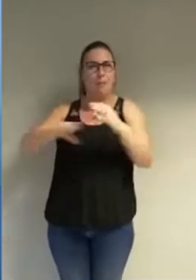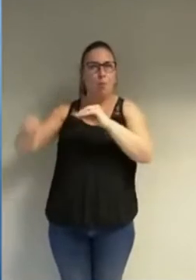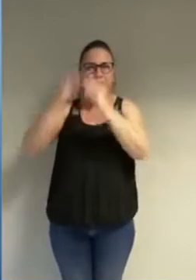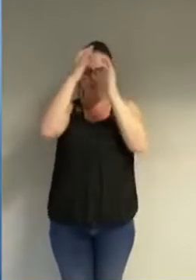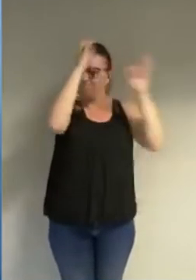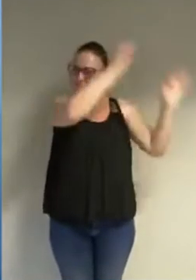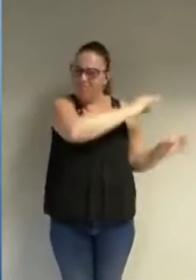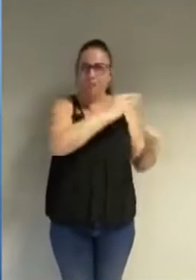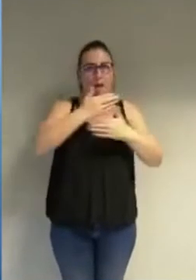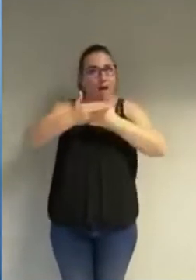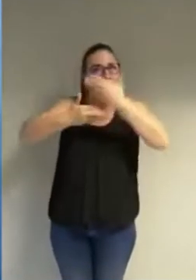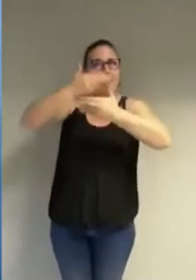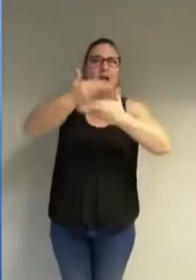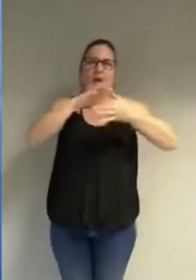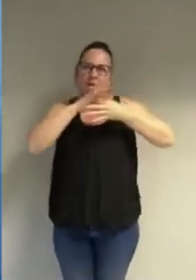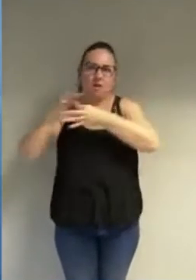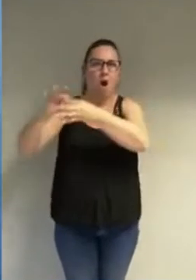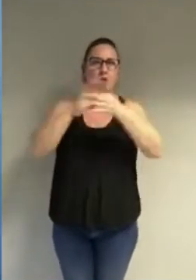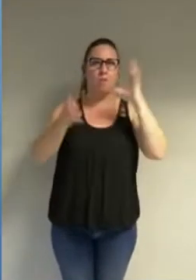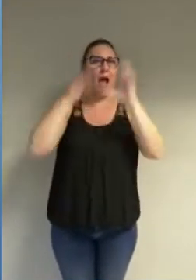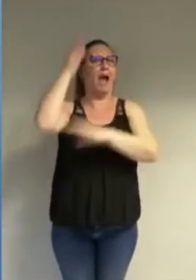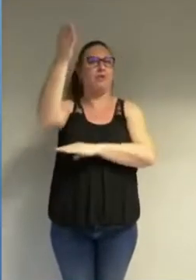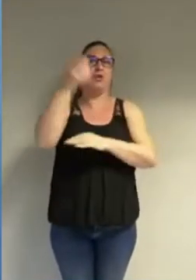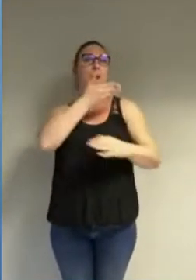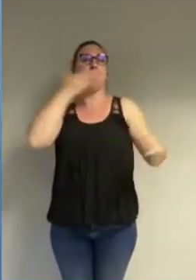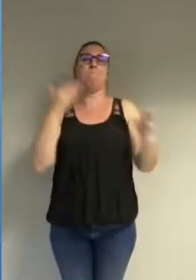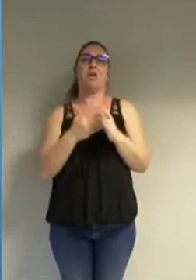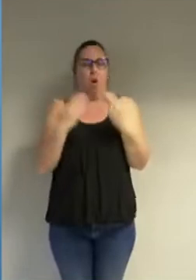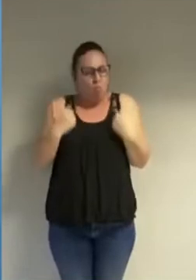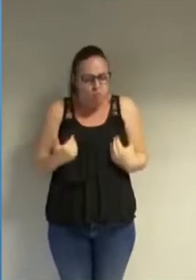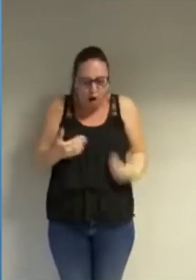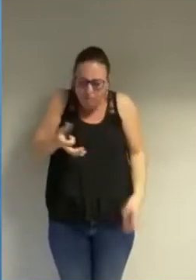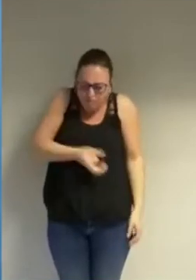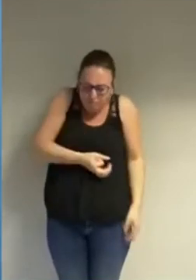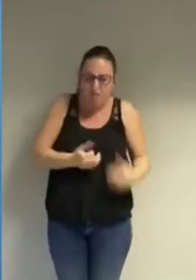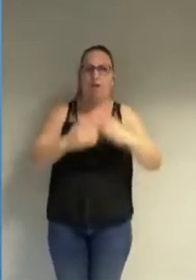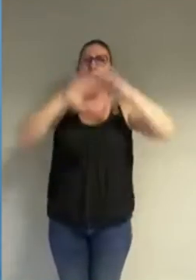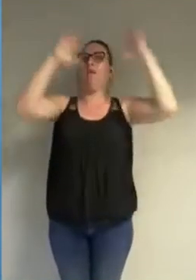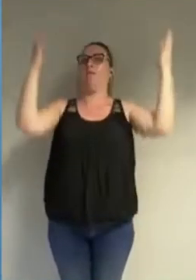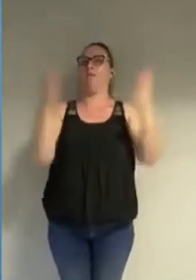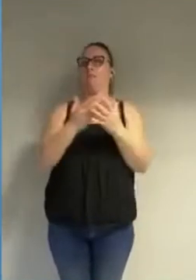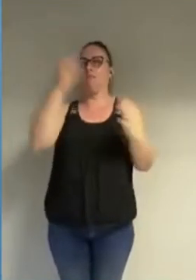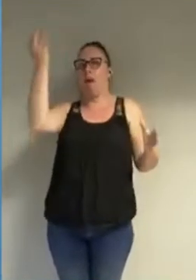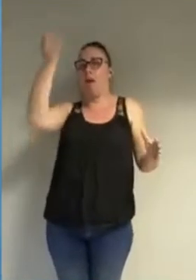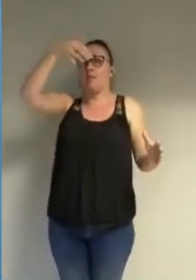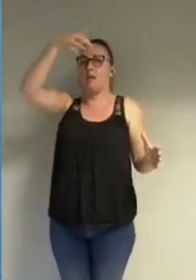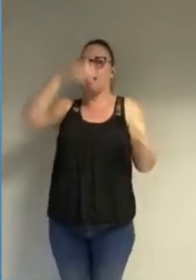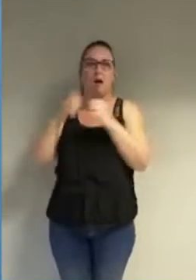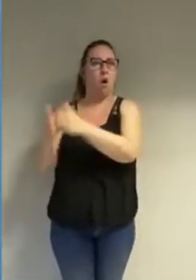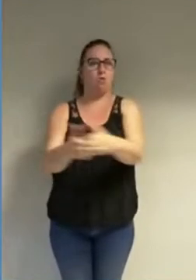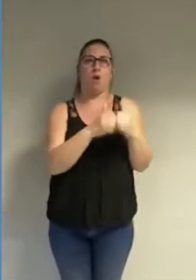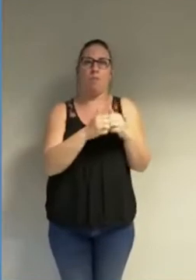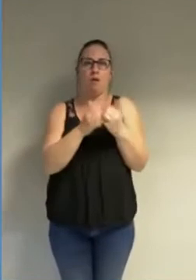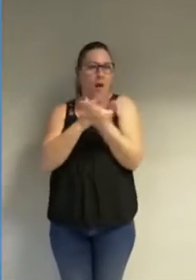un avenir qui est plus grand qu'eux-mêmes, qui s'appelle un destin collectif, un destin partagé. C'est